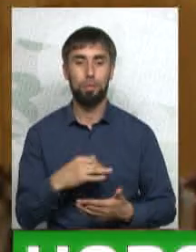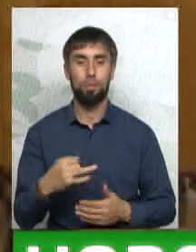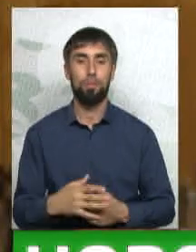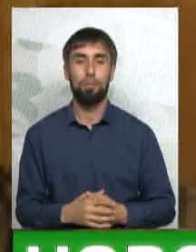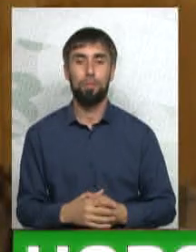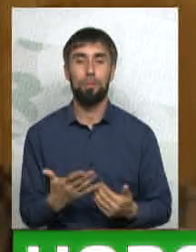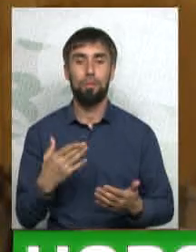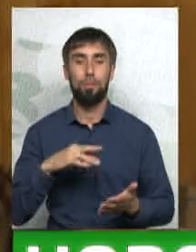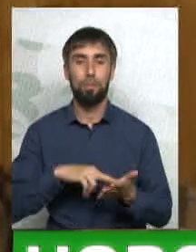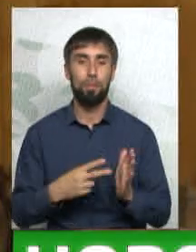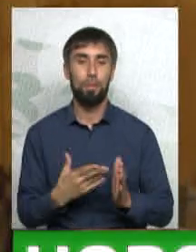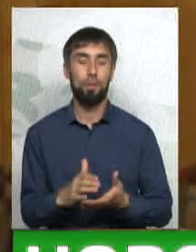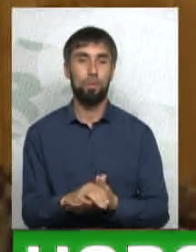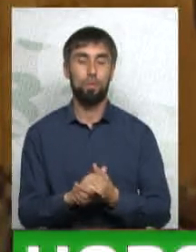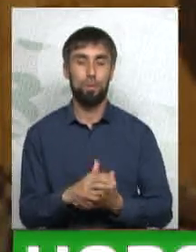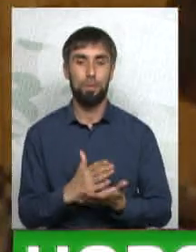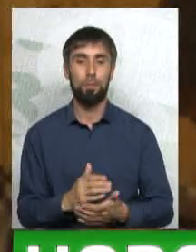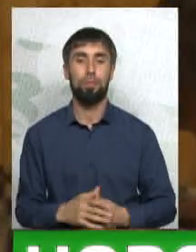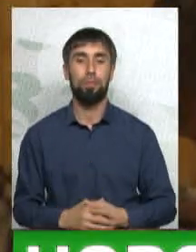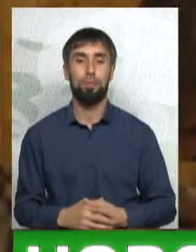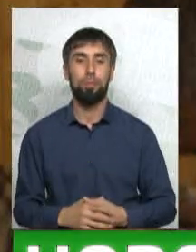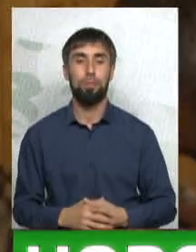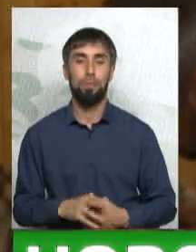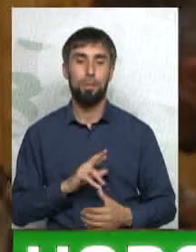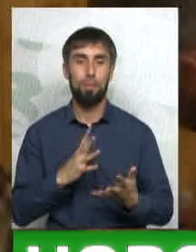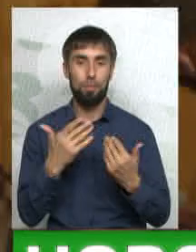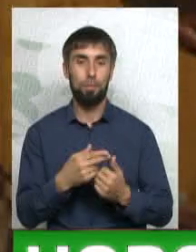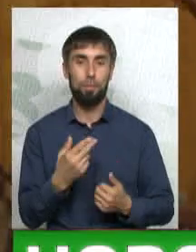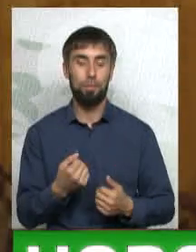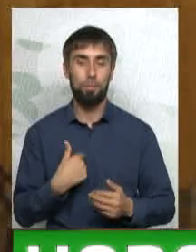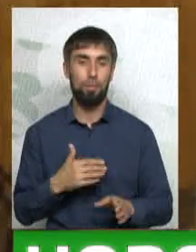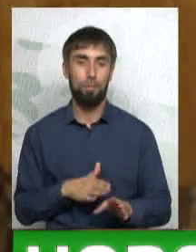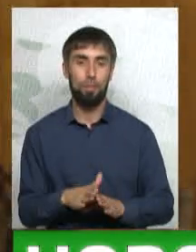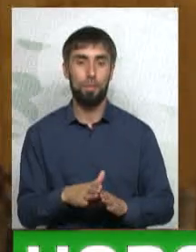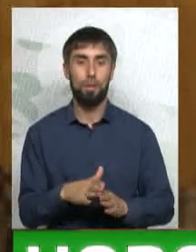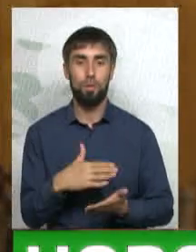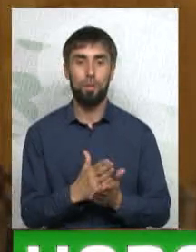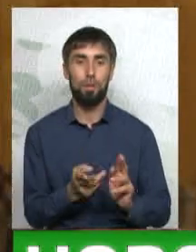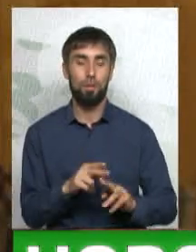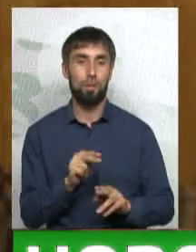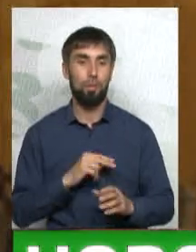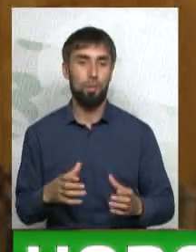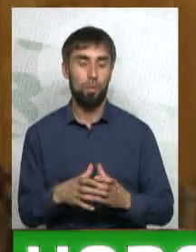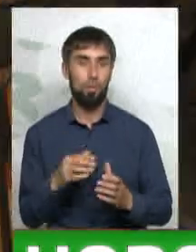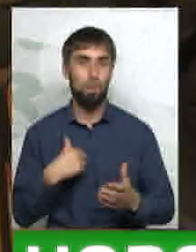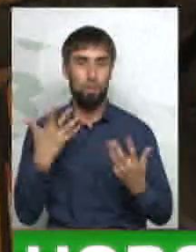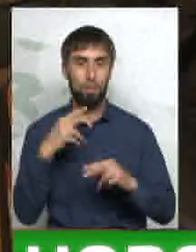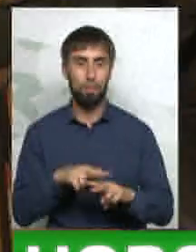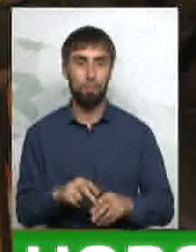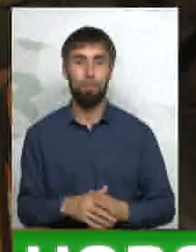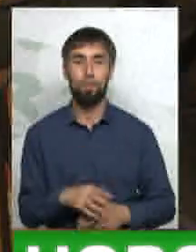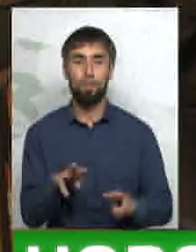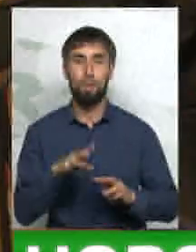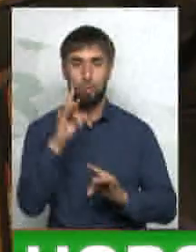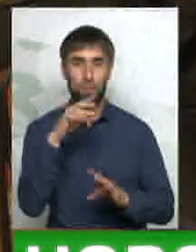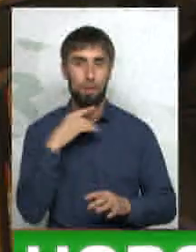в каком-то плане даже дружба есть. Я считаю, что да, я полноценная часть этого коллектива, мне очень комфортно тут.